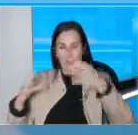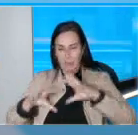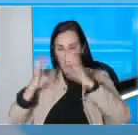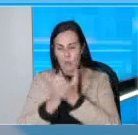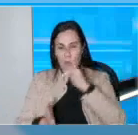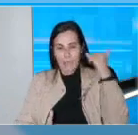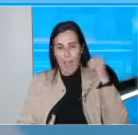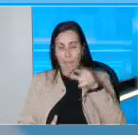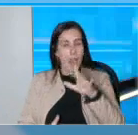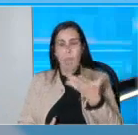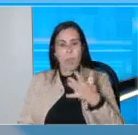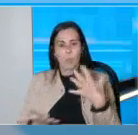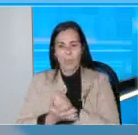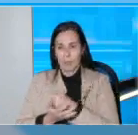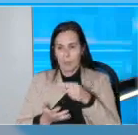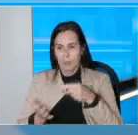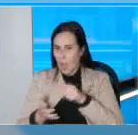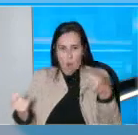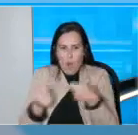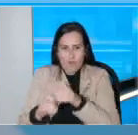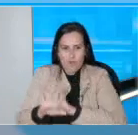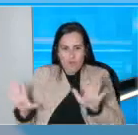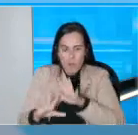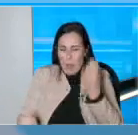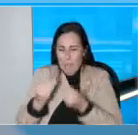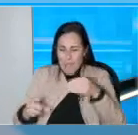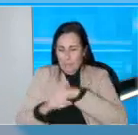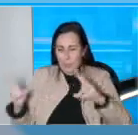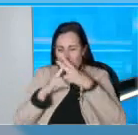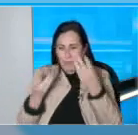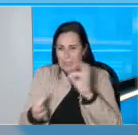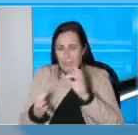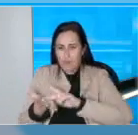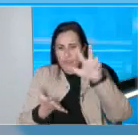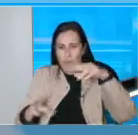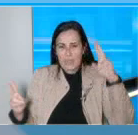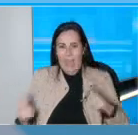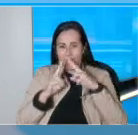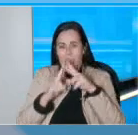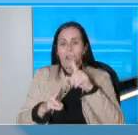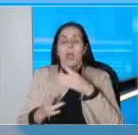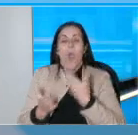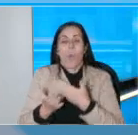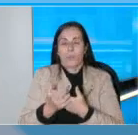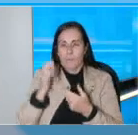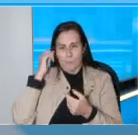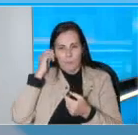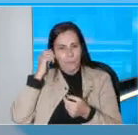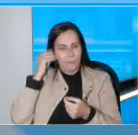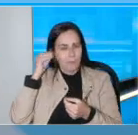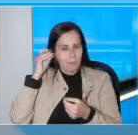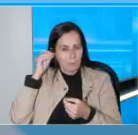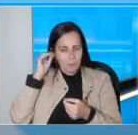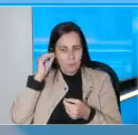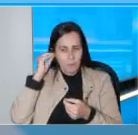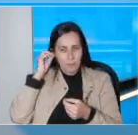הסיבות המרכזיות לכך שמסי זכה בכדור הזהב, זה בכלל לא קשור להופעות שלו בפז'ה, כי הוא משחק בסך הכל 3 חודשים שם, אלא העובדה... כן, ויש מי שאומר שהוא לא משחק